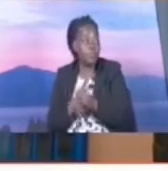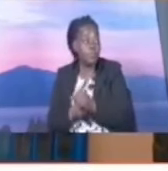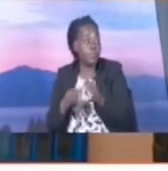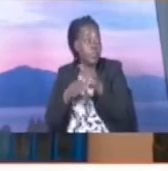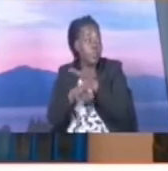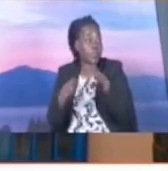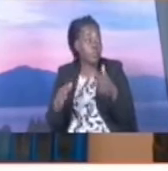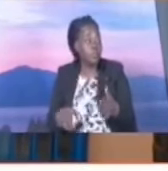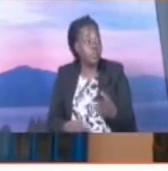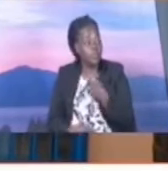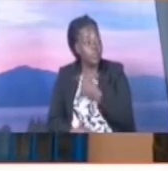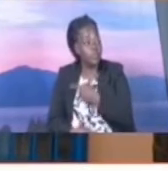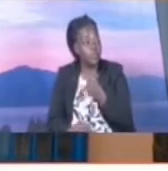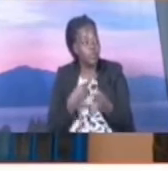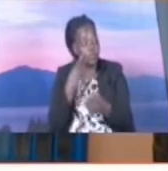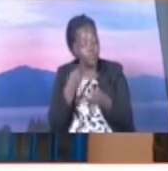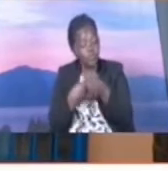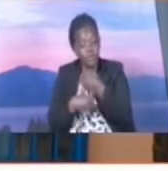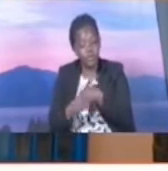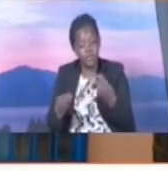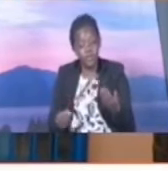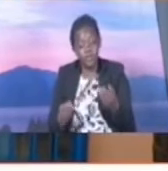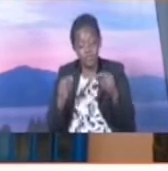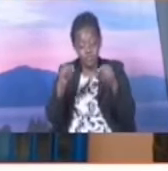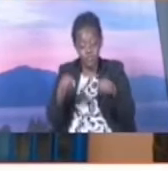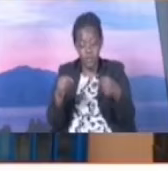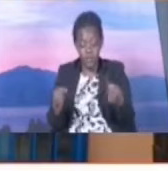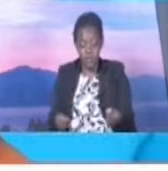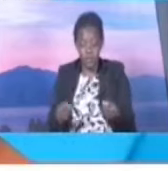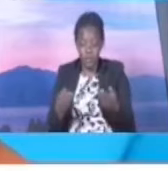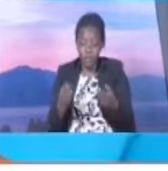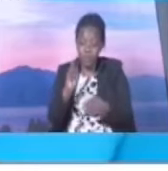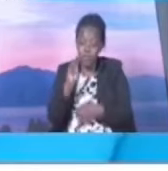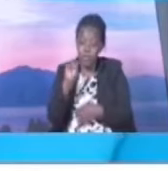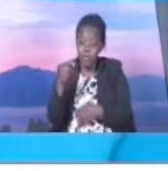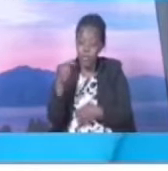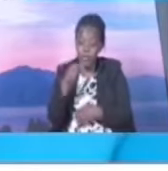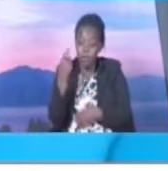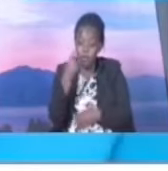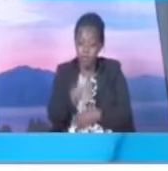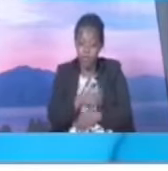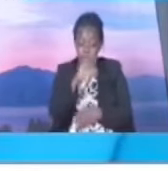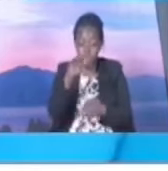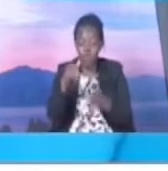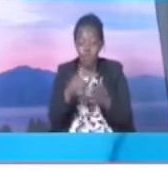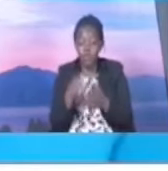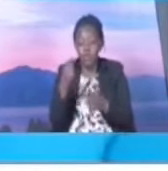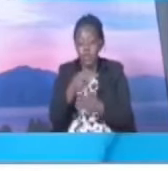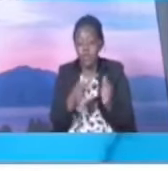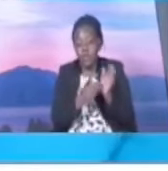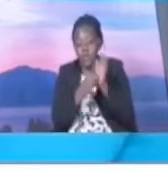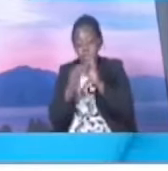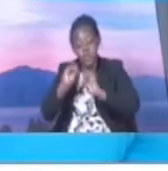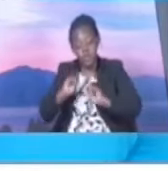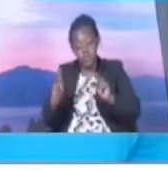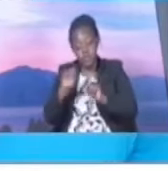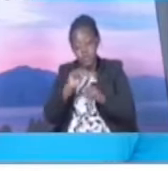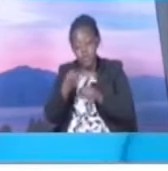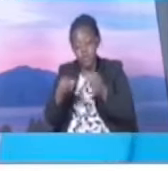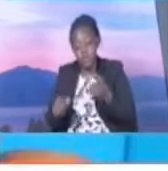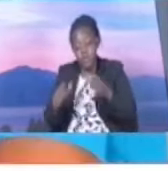ku Flavia Nalwogo omu ku bakitunzi baya leero mu Lubiri baakubeerayo ennaku zonna ez'omwoleso basomesa abantu ebi ebikwata